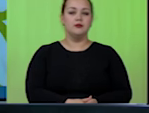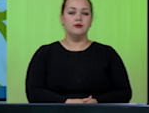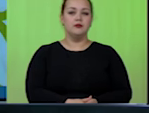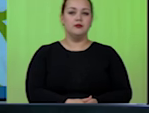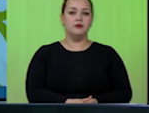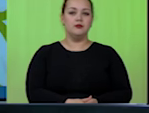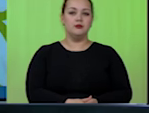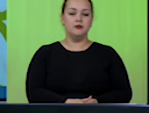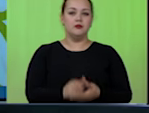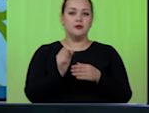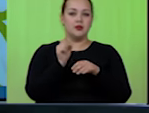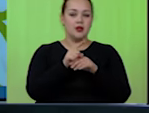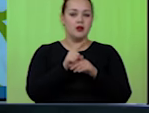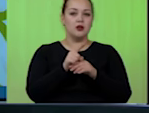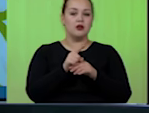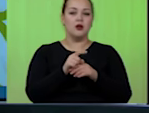Задание 12.